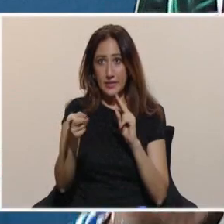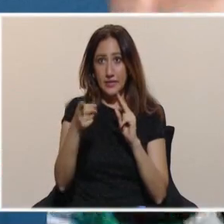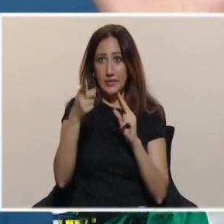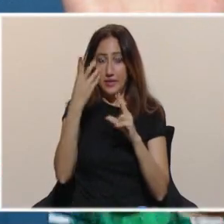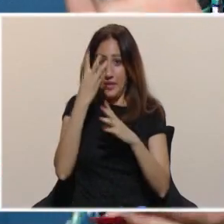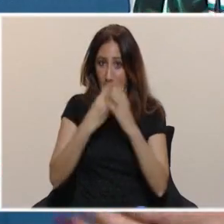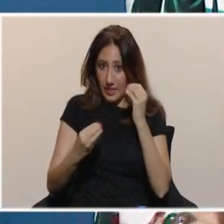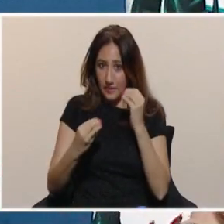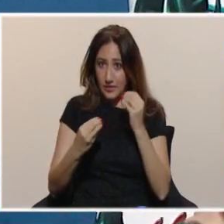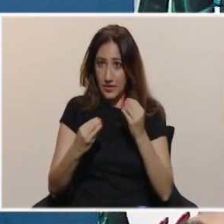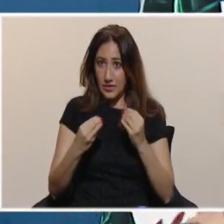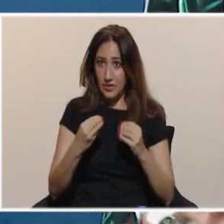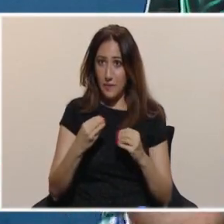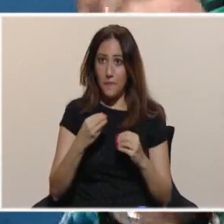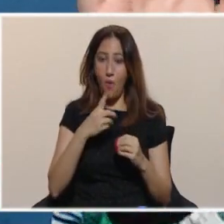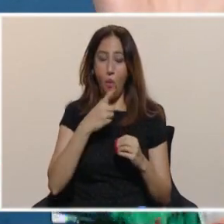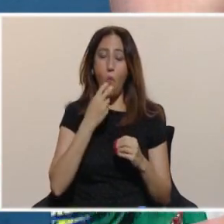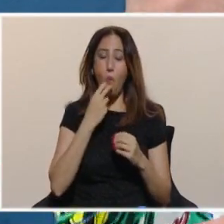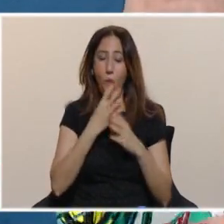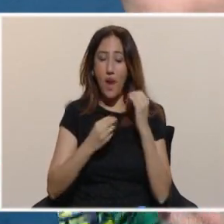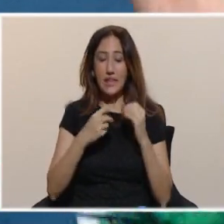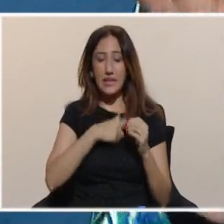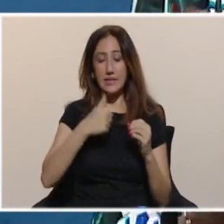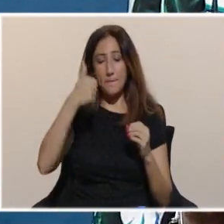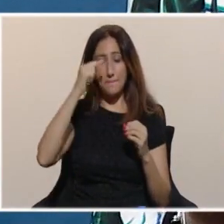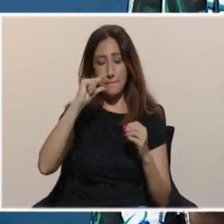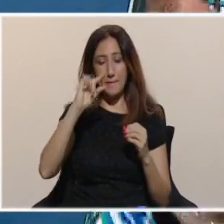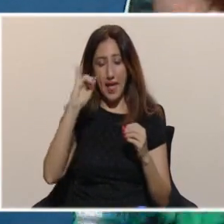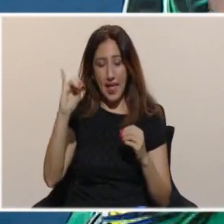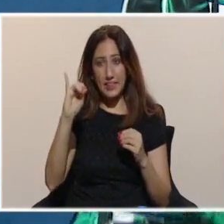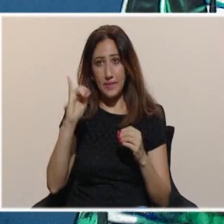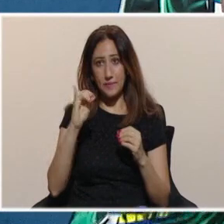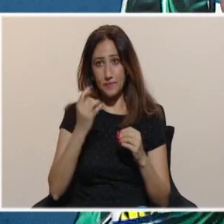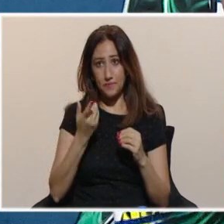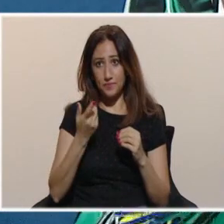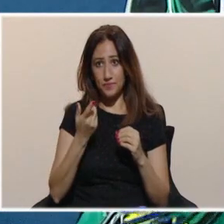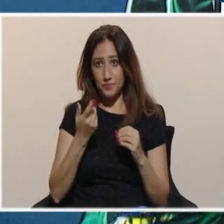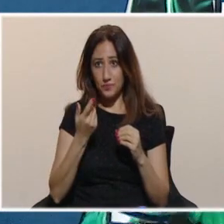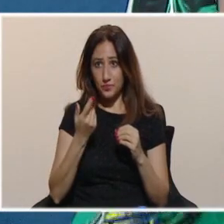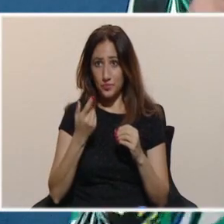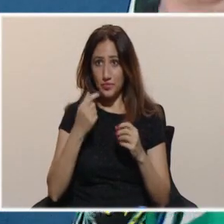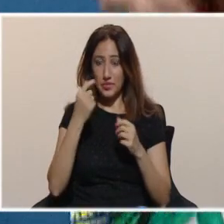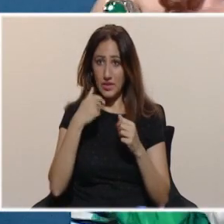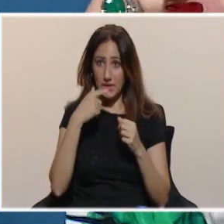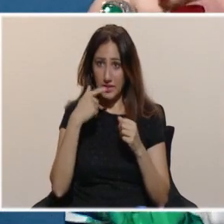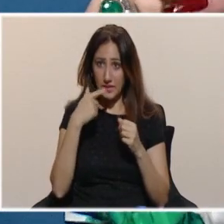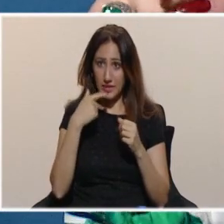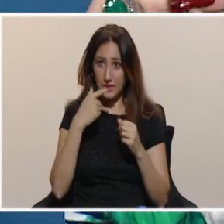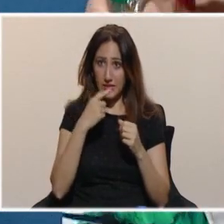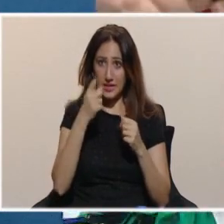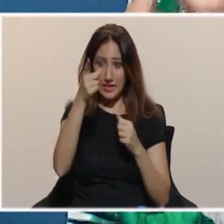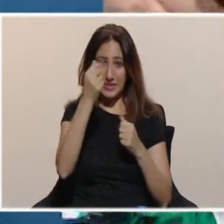وخلفت وسميت الولد ادم، وطلعت له وخليت سواقي